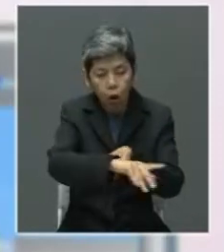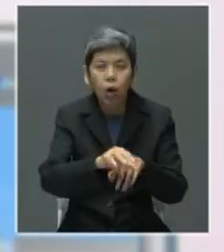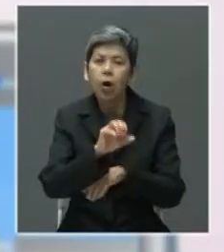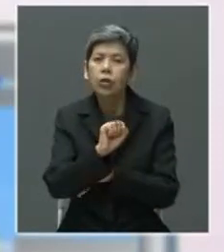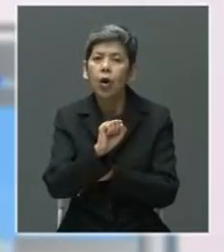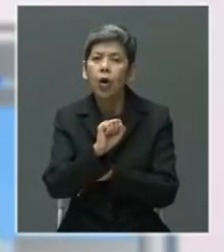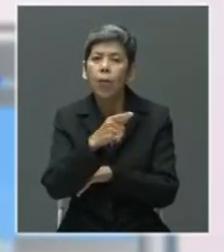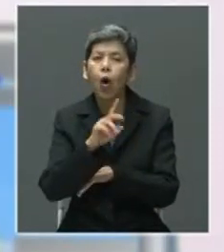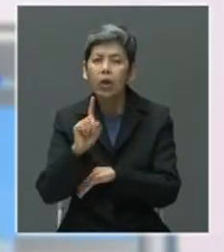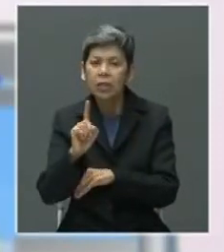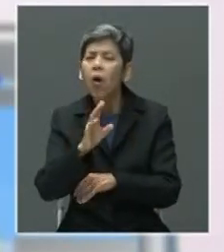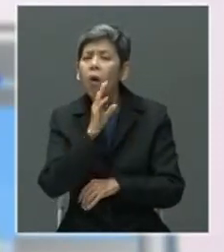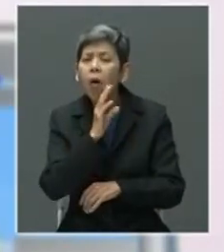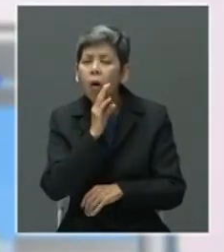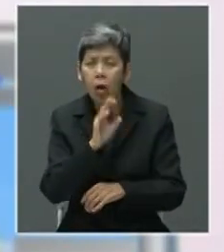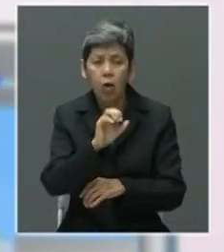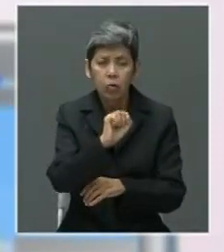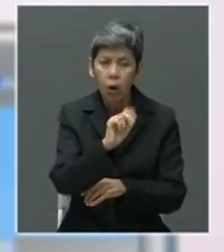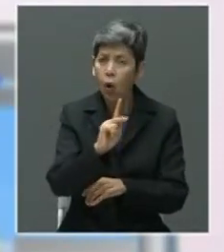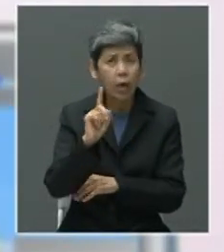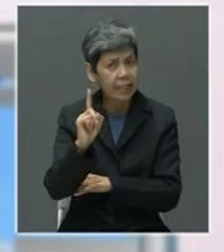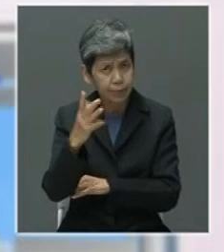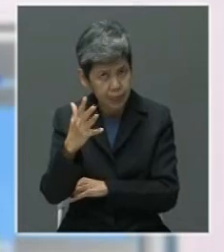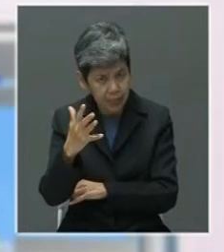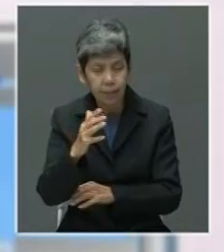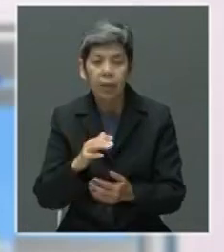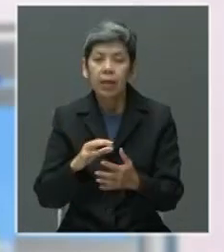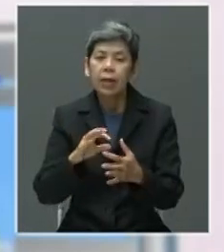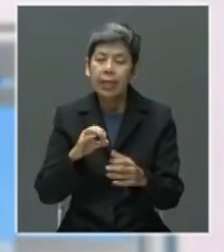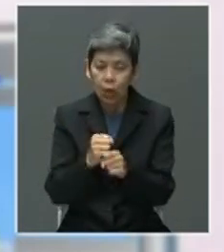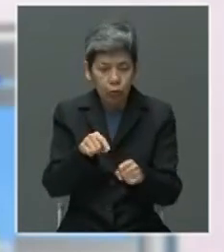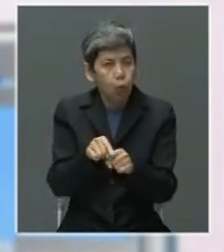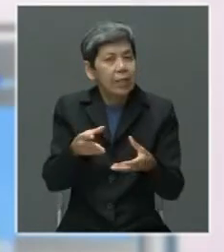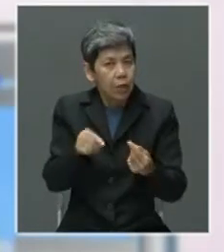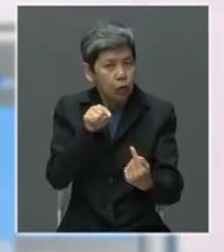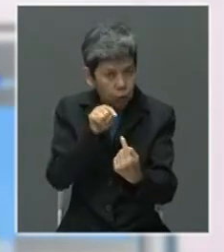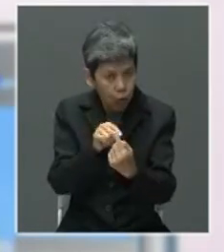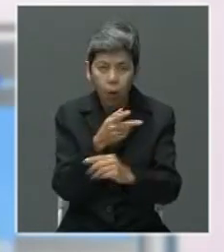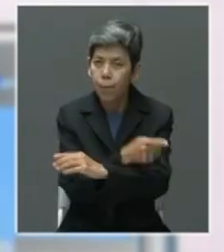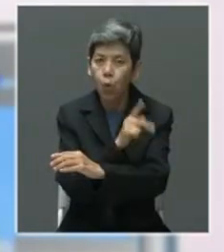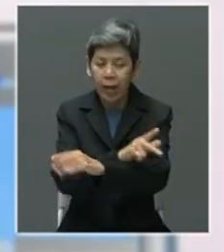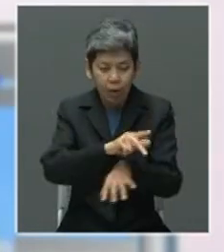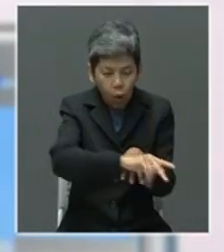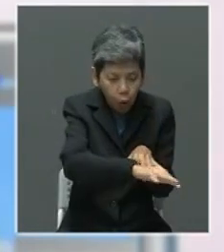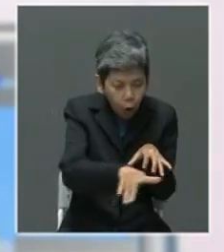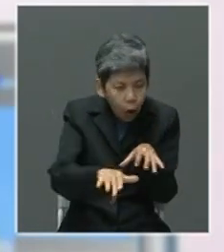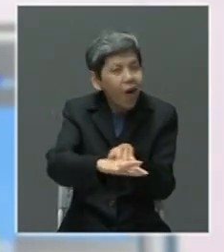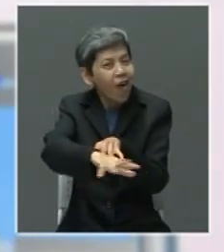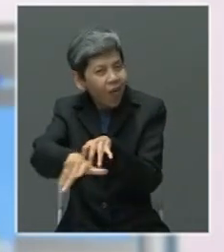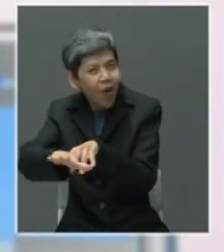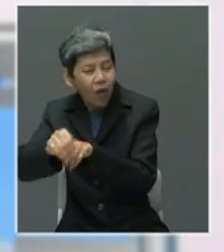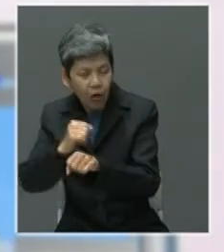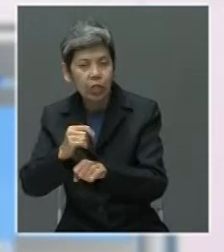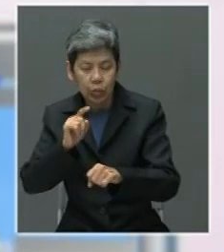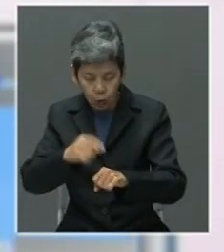ครับ คือถ้ามันไม่มีสอคอหนึ่งนะการจะไปขอคุณโทษที่เกาะนะภูเก็ตที่เป็นเกาะนะคุณต้